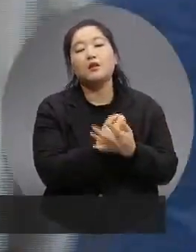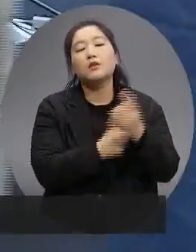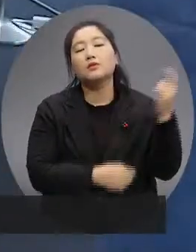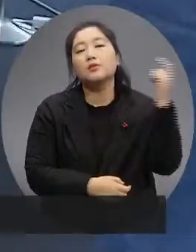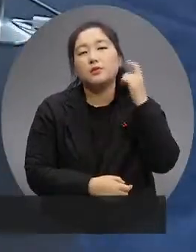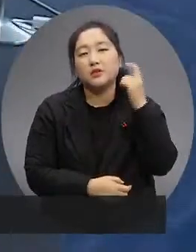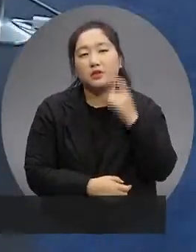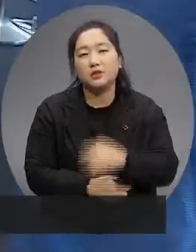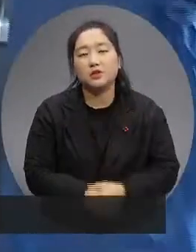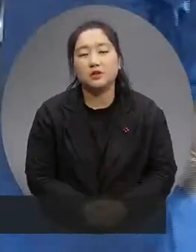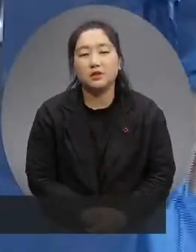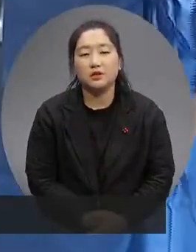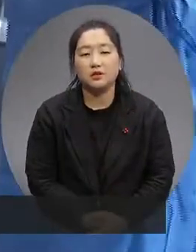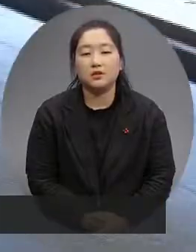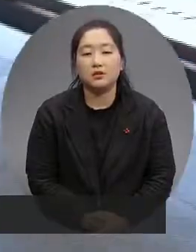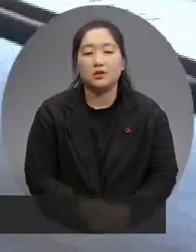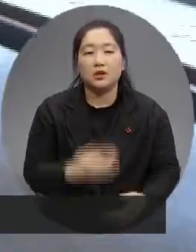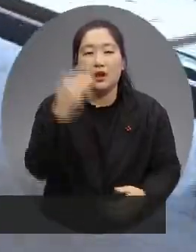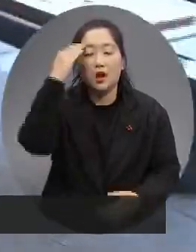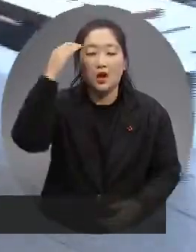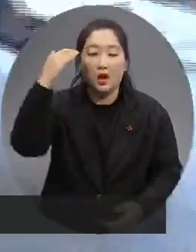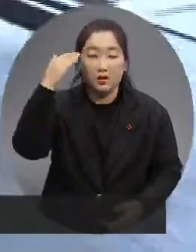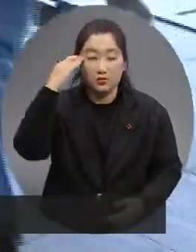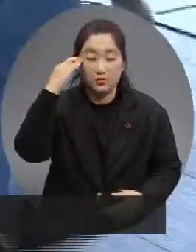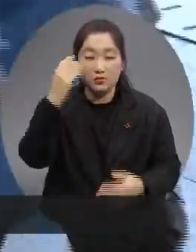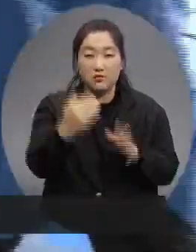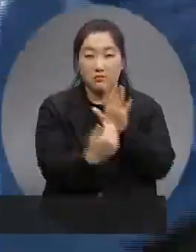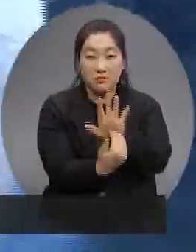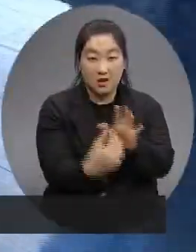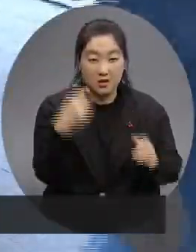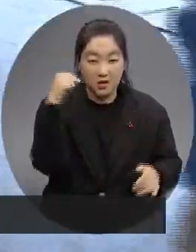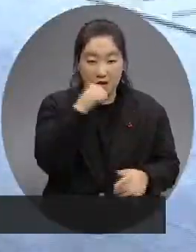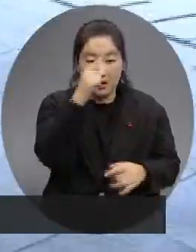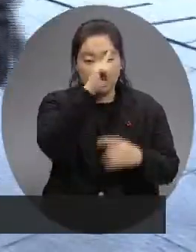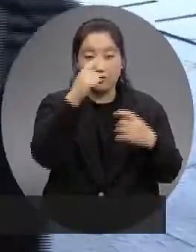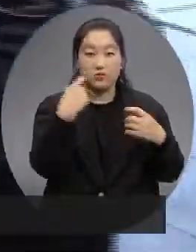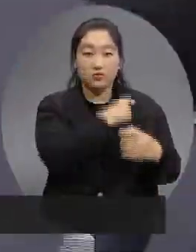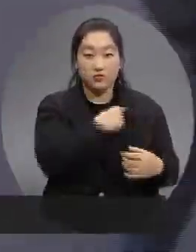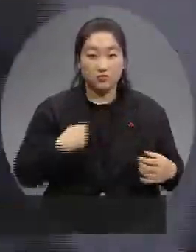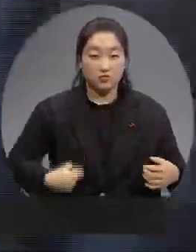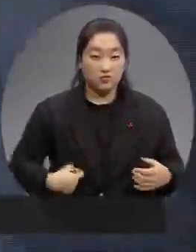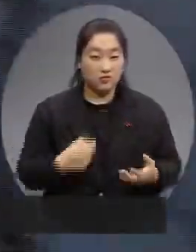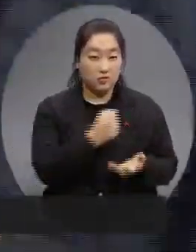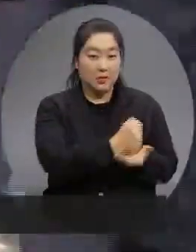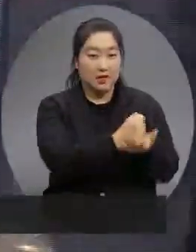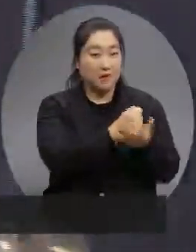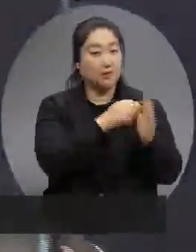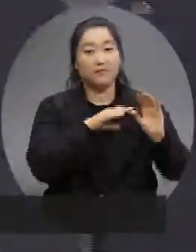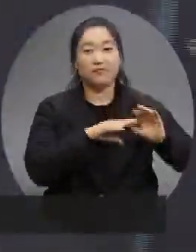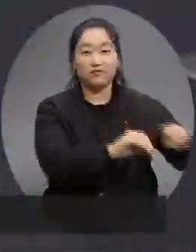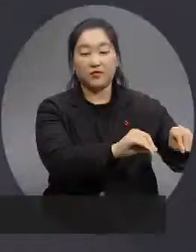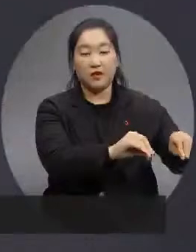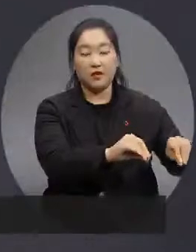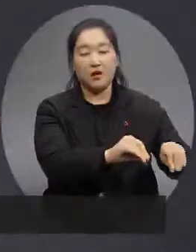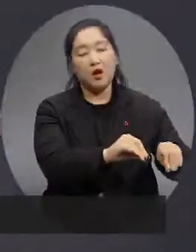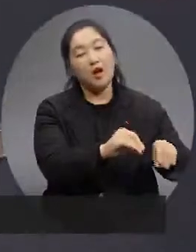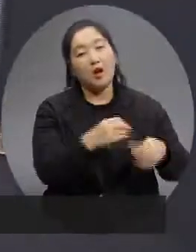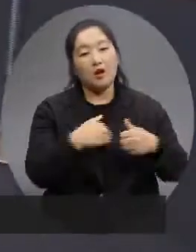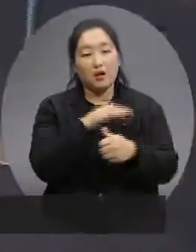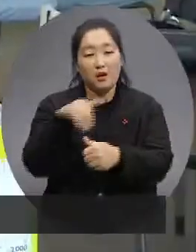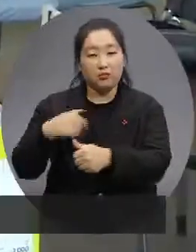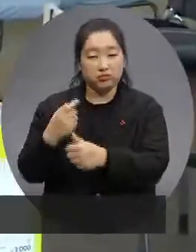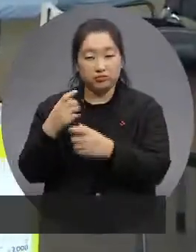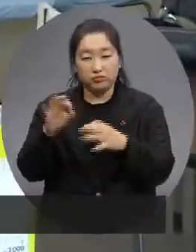소식이 들려왔습니다. 우리 정부의 방역 강화에 중국은 단기 비자 발급 중단으로 맞서면서 상황이 더